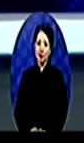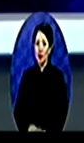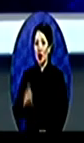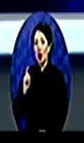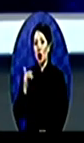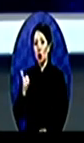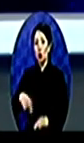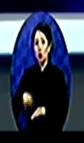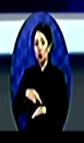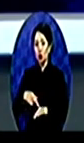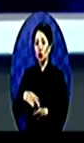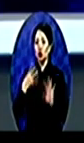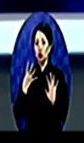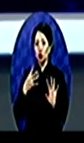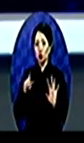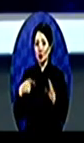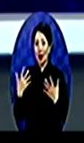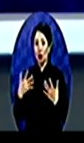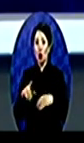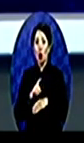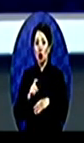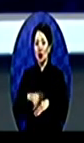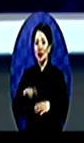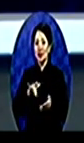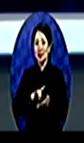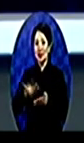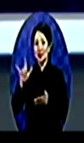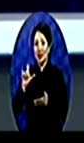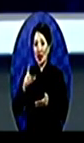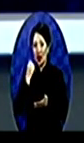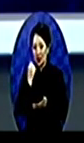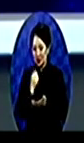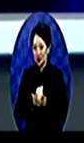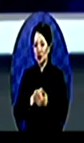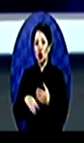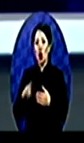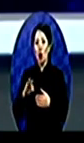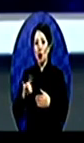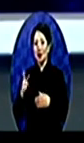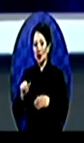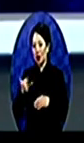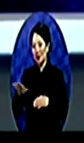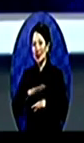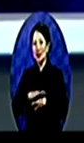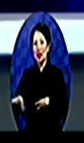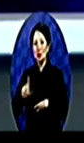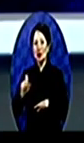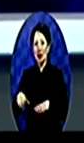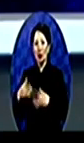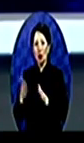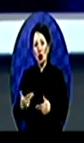Ангол дүүргийн 9-10-дугаар хороо буюу нисхийн эц мөрөнгийн давааны иргэдэд засмал зам тавиулах саналаа шийдвэр гаргагчдад олон жилийн турш хүргүүлж